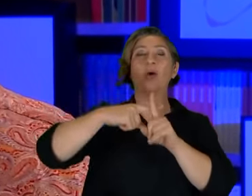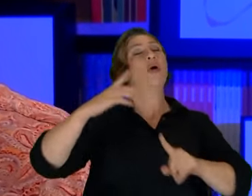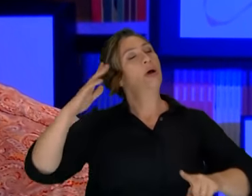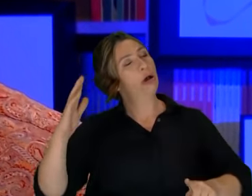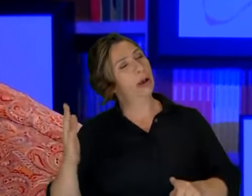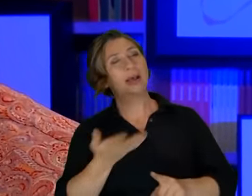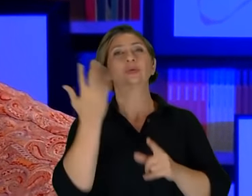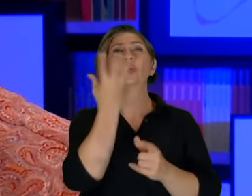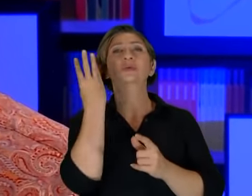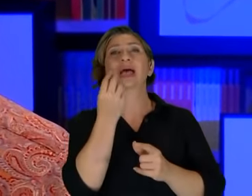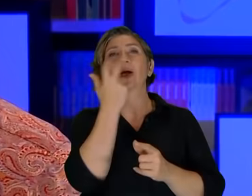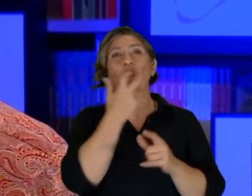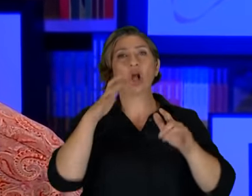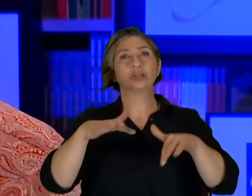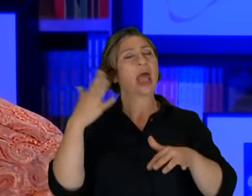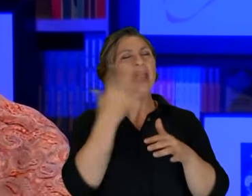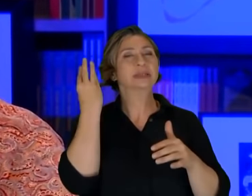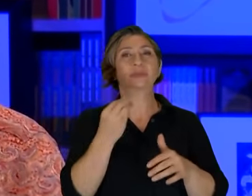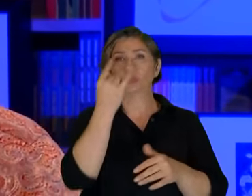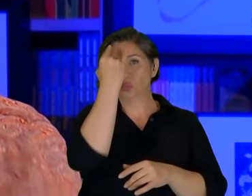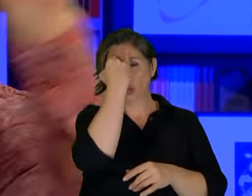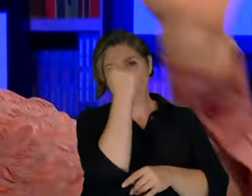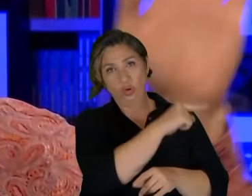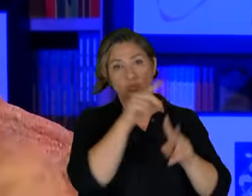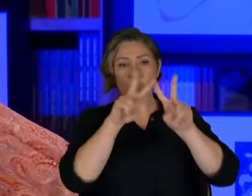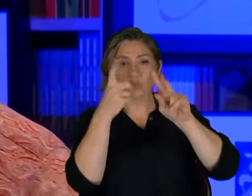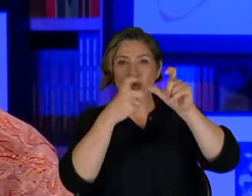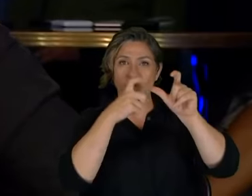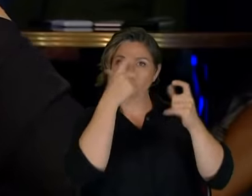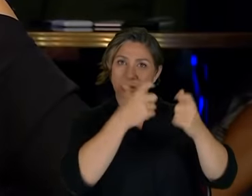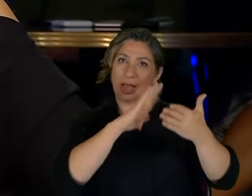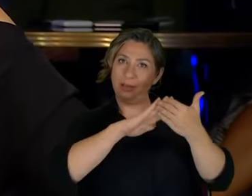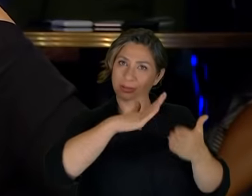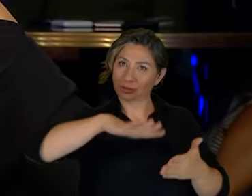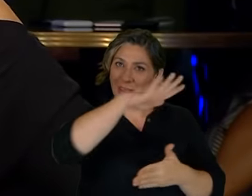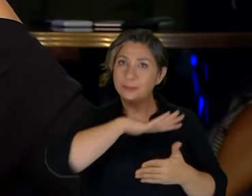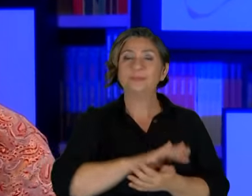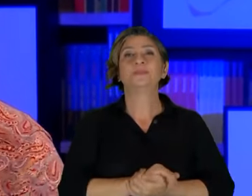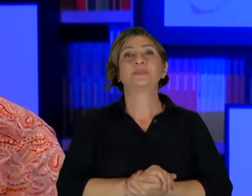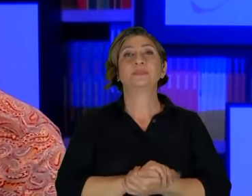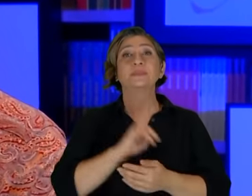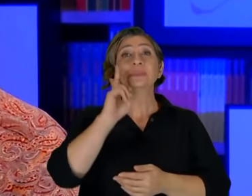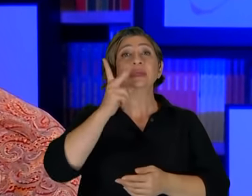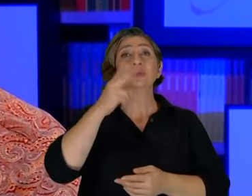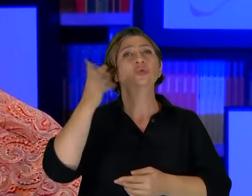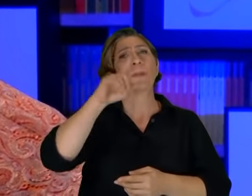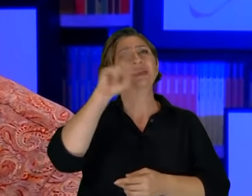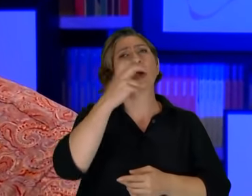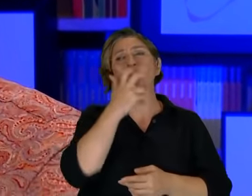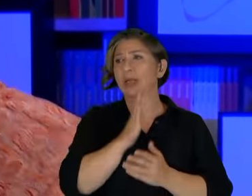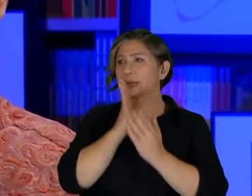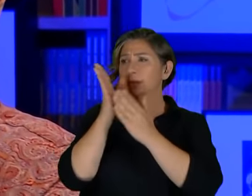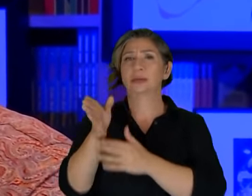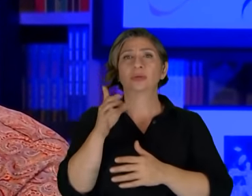falan çok güzel bir konser. Hayatımın en iyi konserlerinden biri bu arada Muş. Teşekkür ediyorum Muş'taki insanlara. Ondan sonra iki gün sonra mesela başka bir konsere giriyoruz